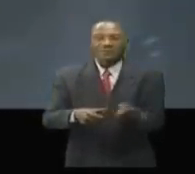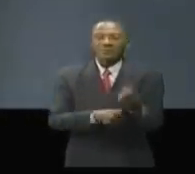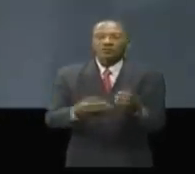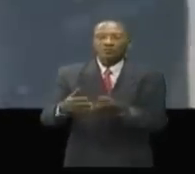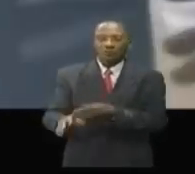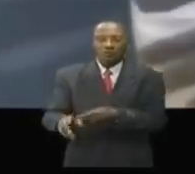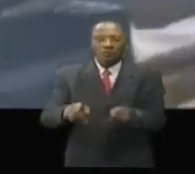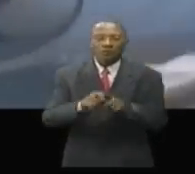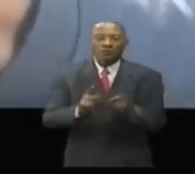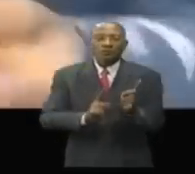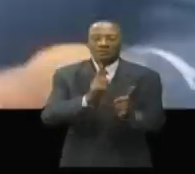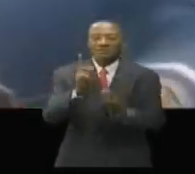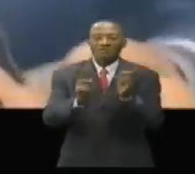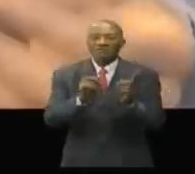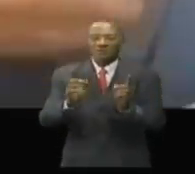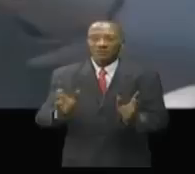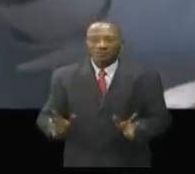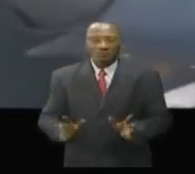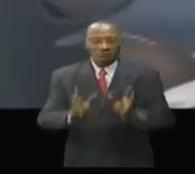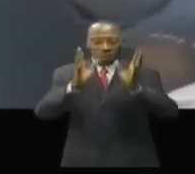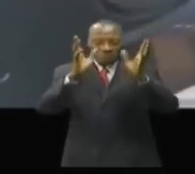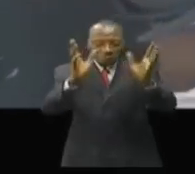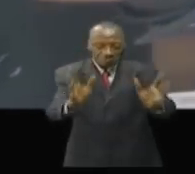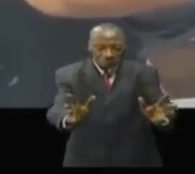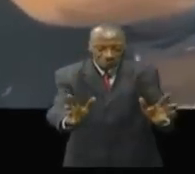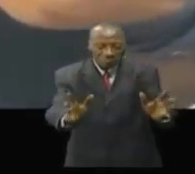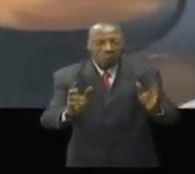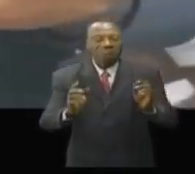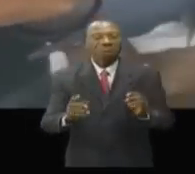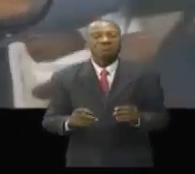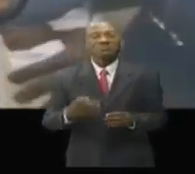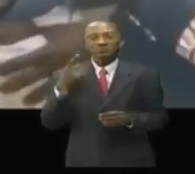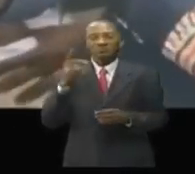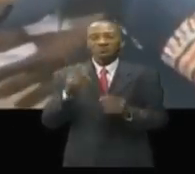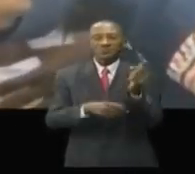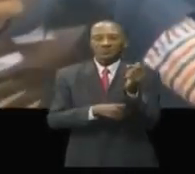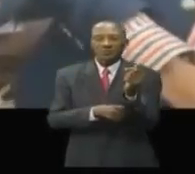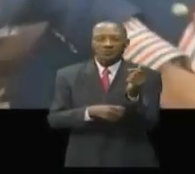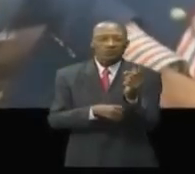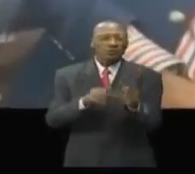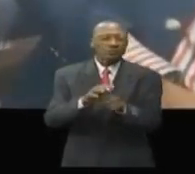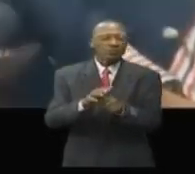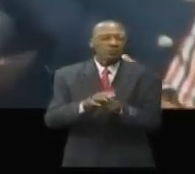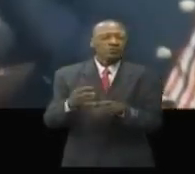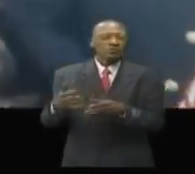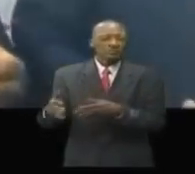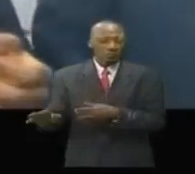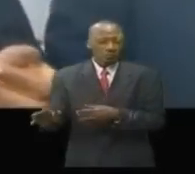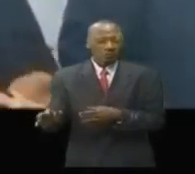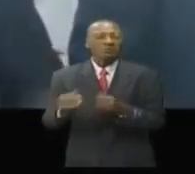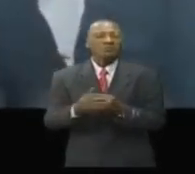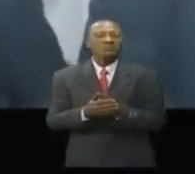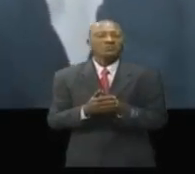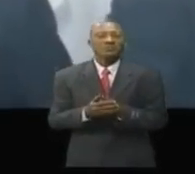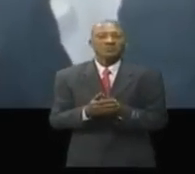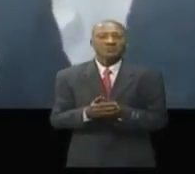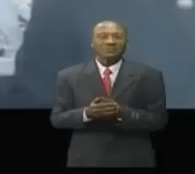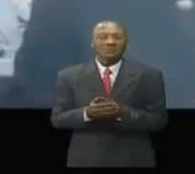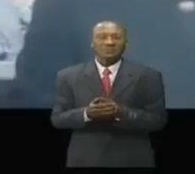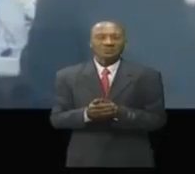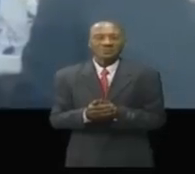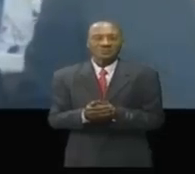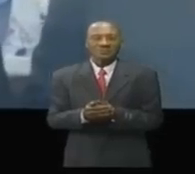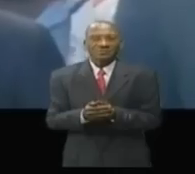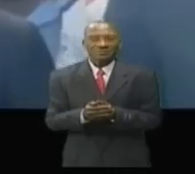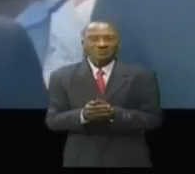les loyaux services que le regretté Gracia Kayembe a rendu à son cher parti, l'UDPS. Tu